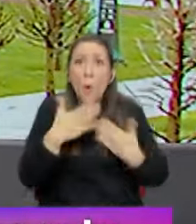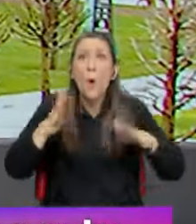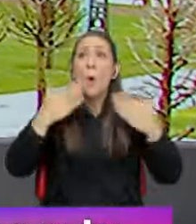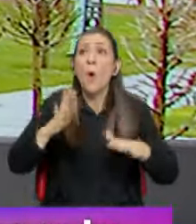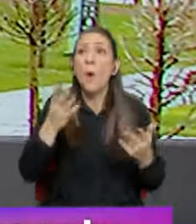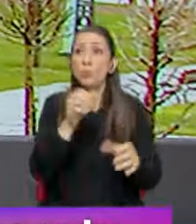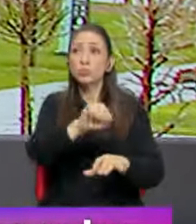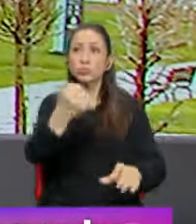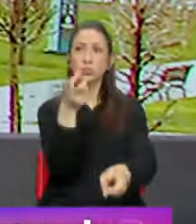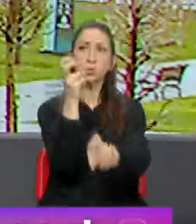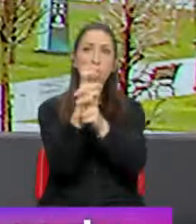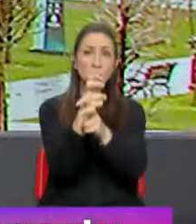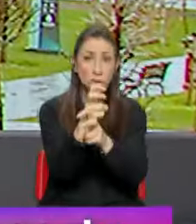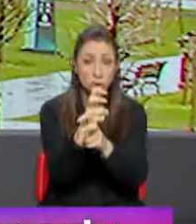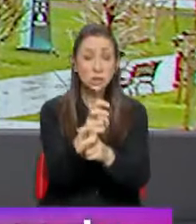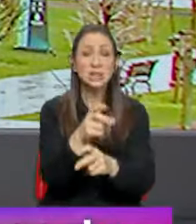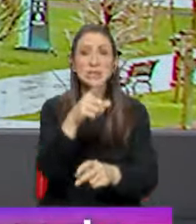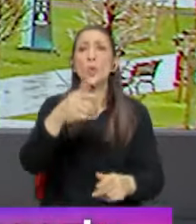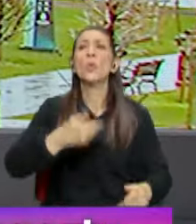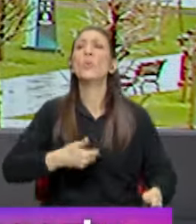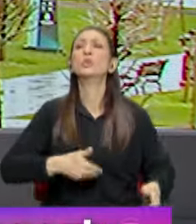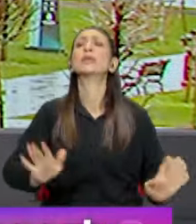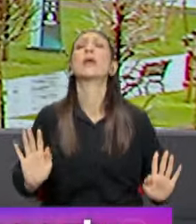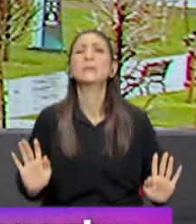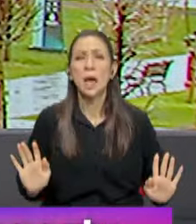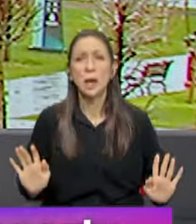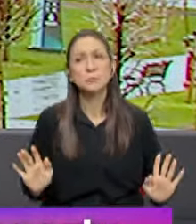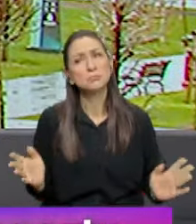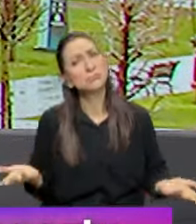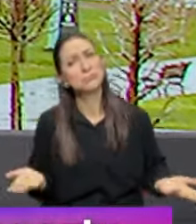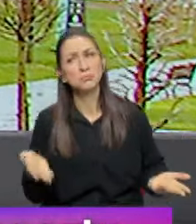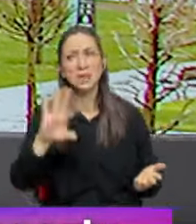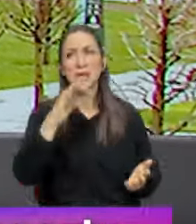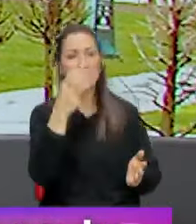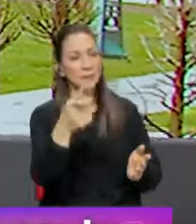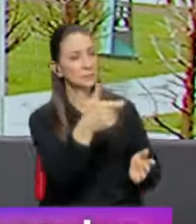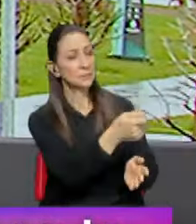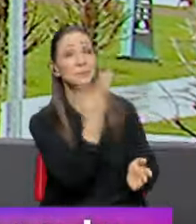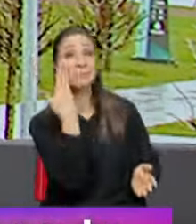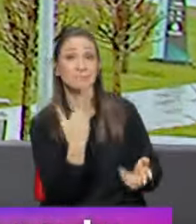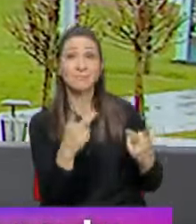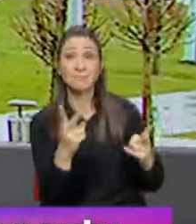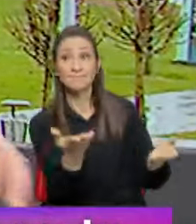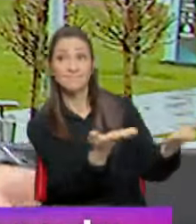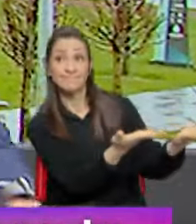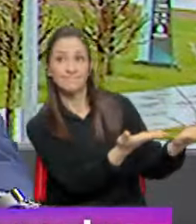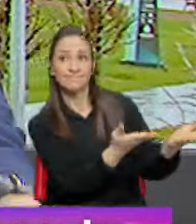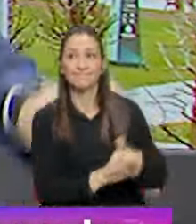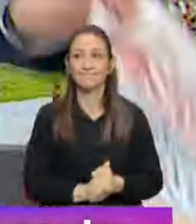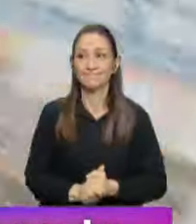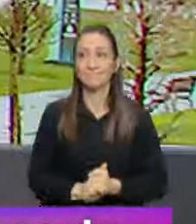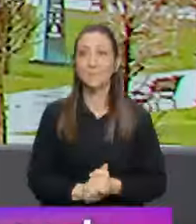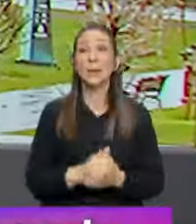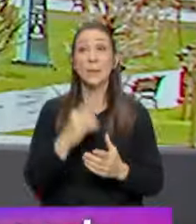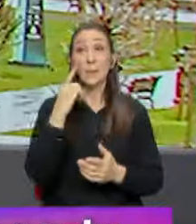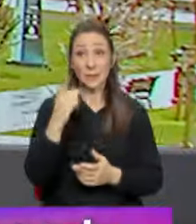işi, buzdolaplarının boş oluşu sizin umurunuzda değilse başka haberler istiyorsanız buyurun o kanallara gidin.